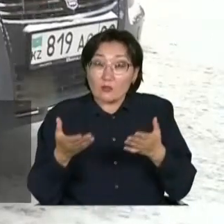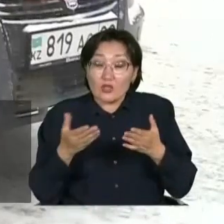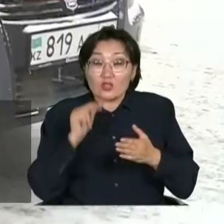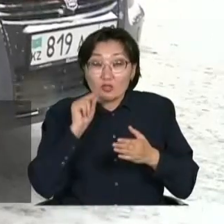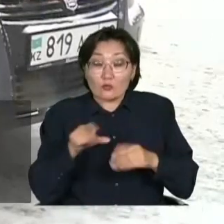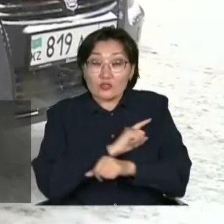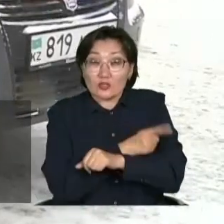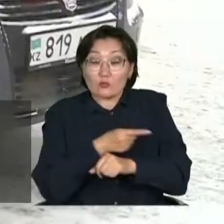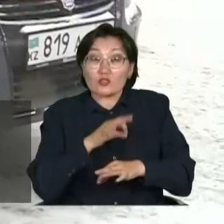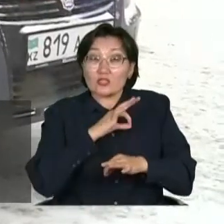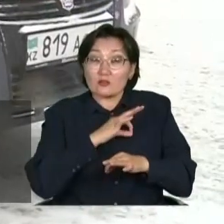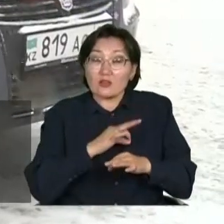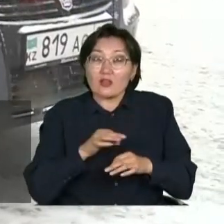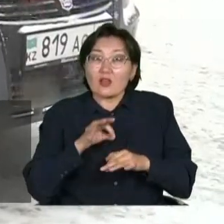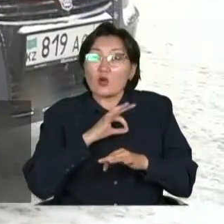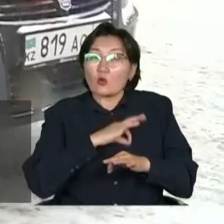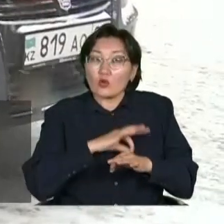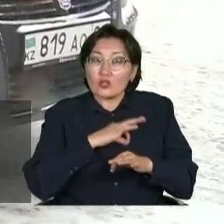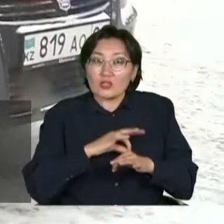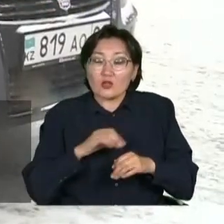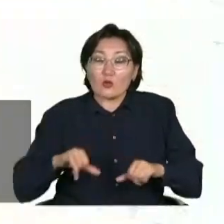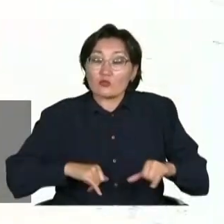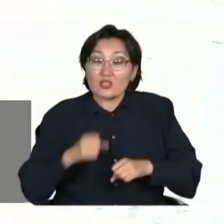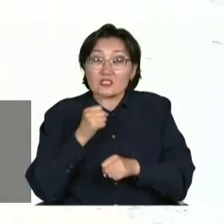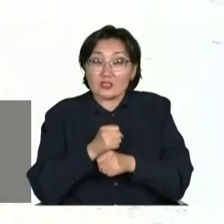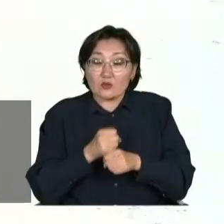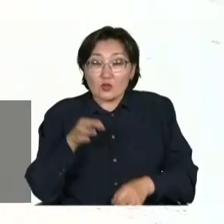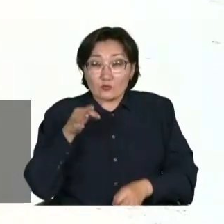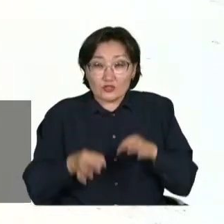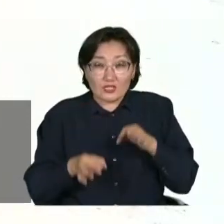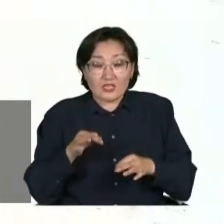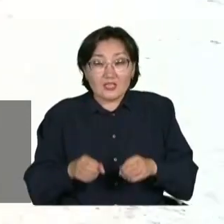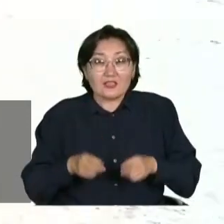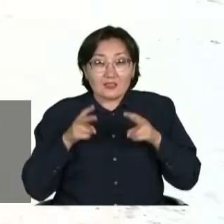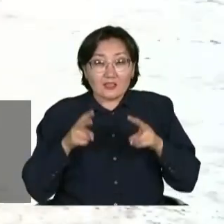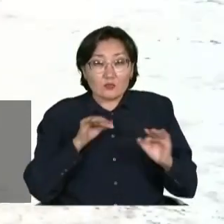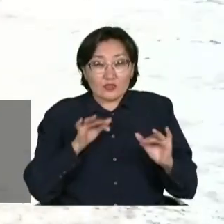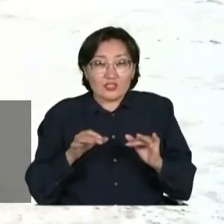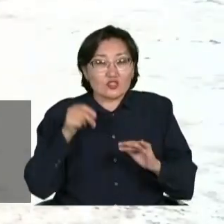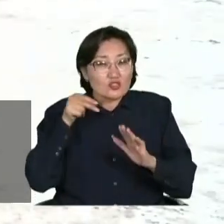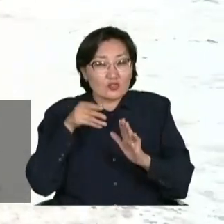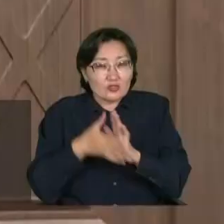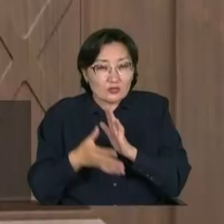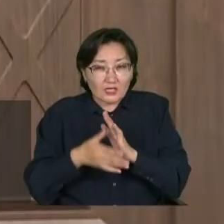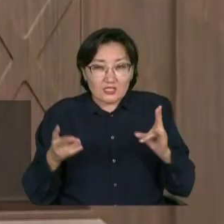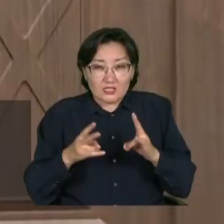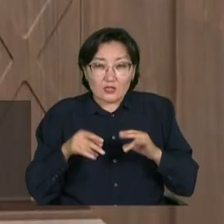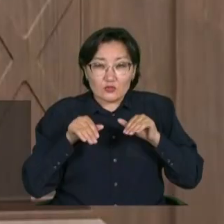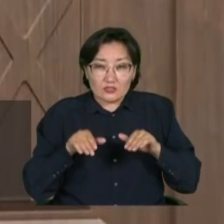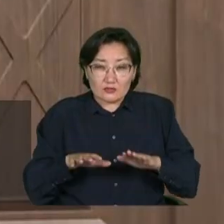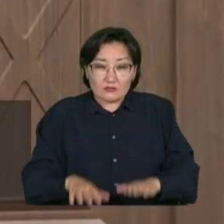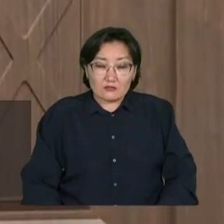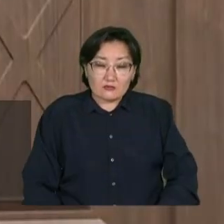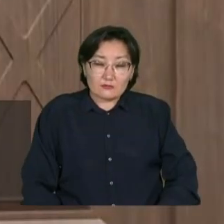күш көрсетіп, бұзақылық жасады деп айыптаған еді. Ал судья қылмыстық іске әлі де тереңнен үңілу қажет деген ұйғарымға келді. Органам